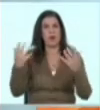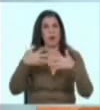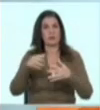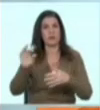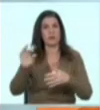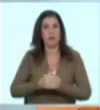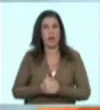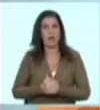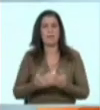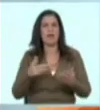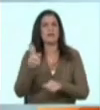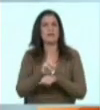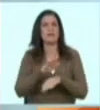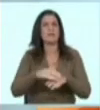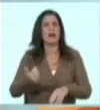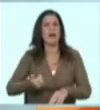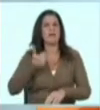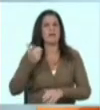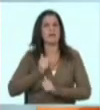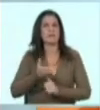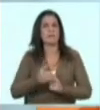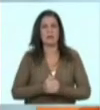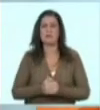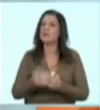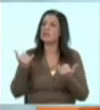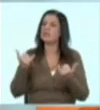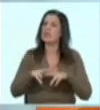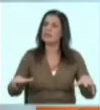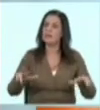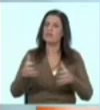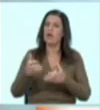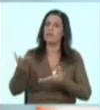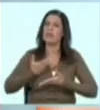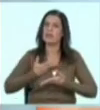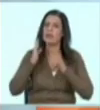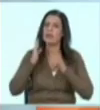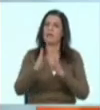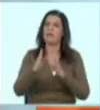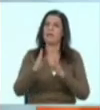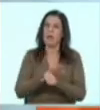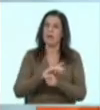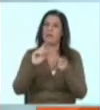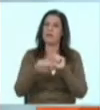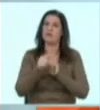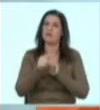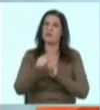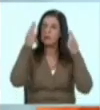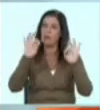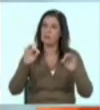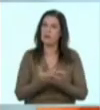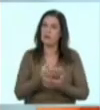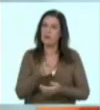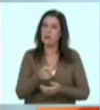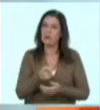אנחנו היום נמצאים במצב בו העם נתן בנו אמון מלא. כן. ובמקום שאתם תכבדו את העובדה הזאת, אנחנו כל היום